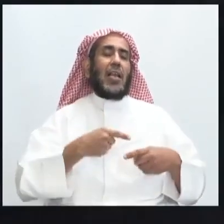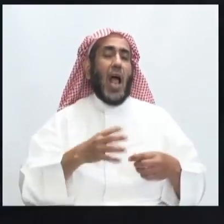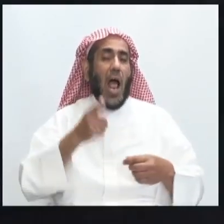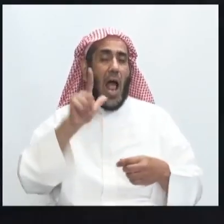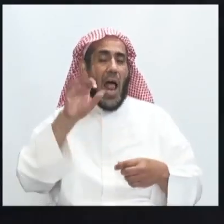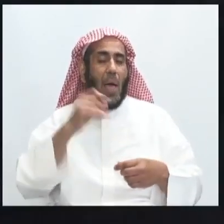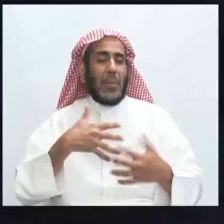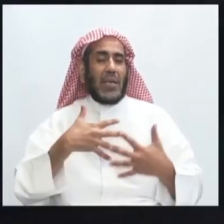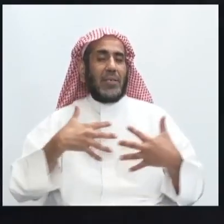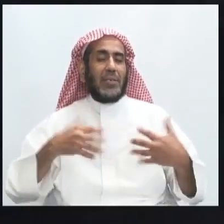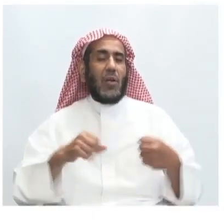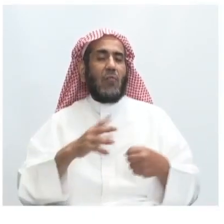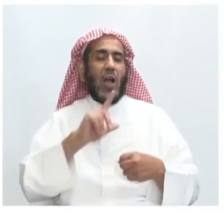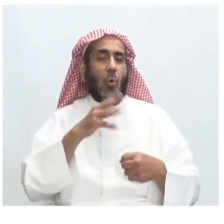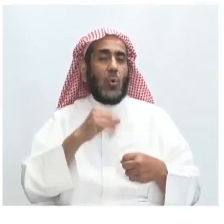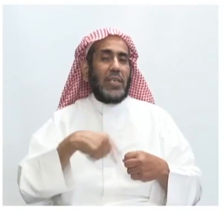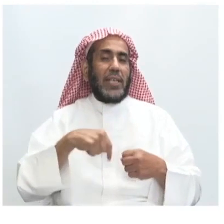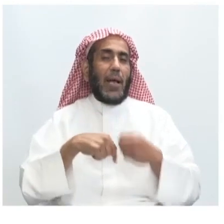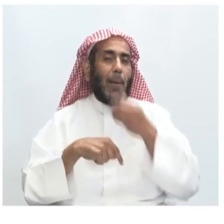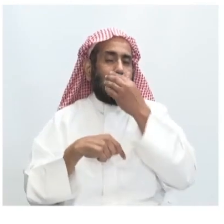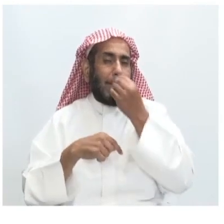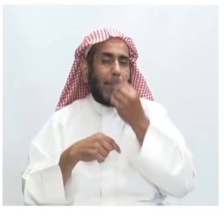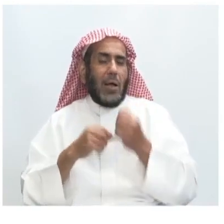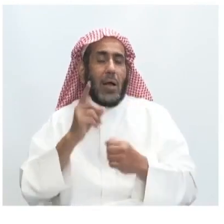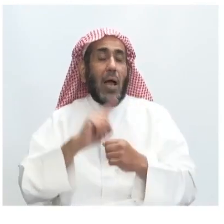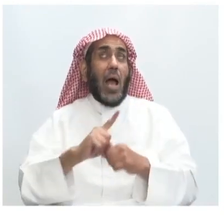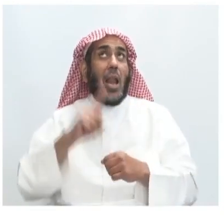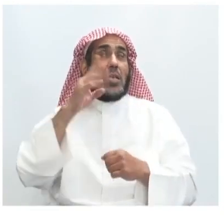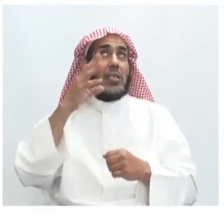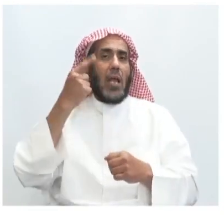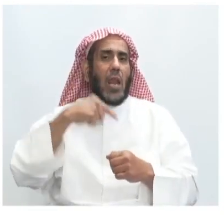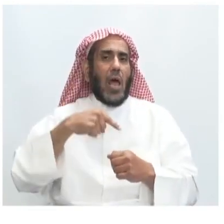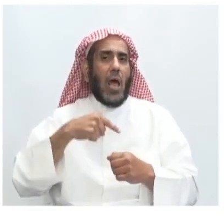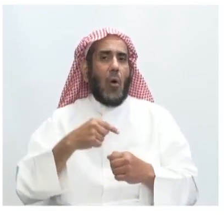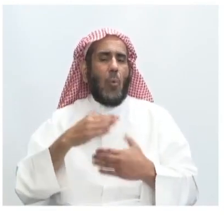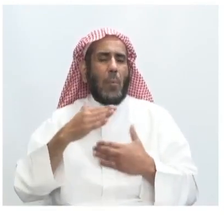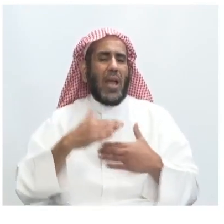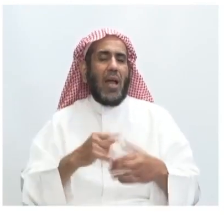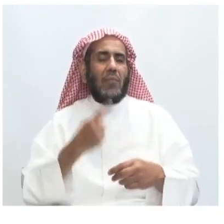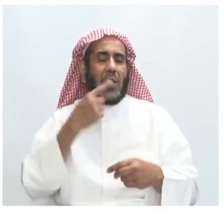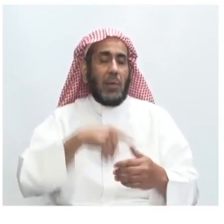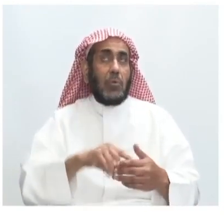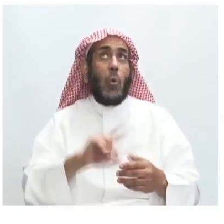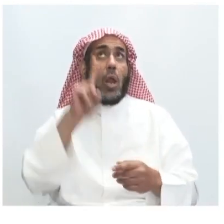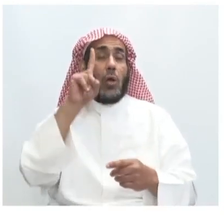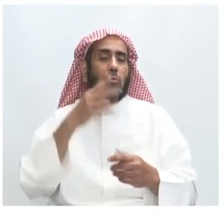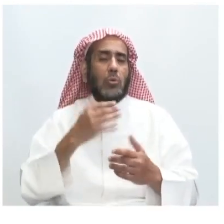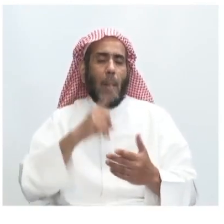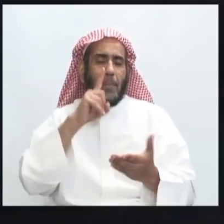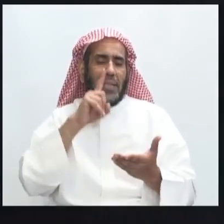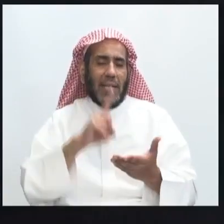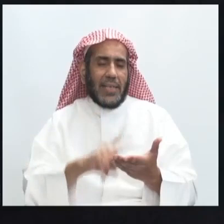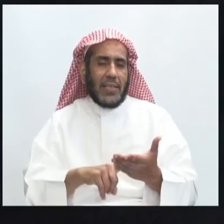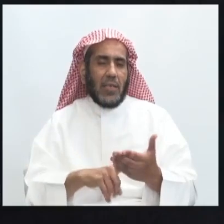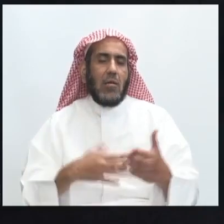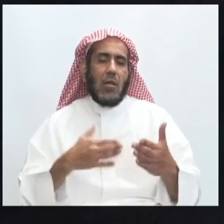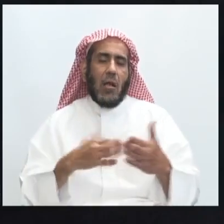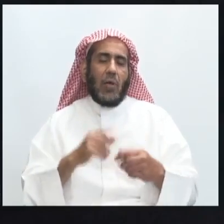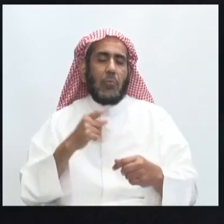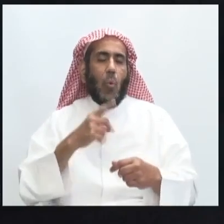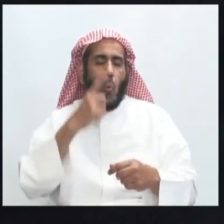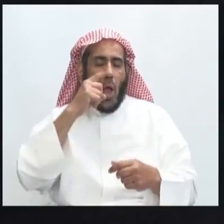نشرح لك صدرك قوله ايضا اليس الله بكاف عبده والله سبحانه وتعالى بالتاكيد انه يكفي